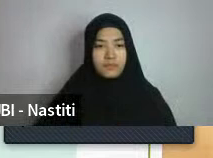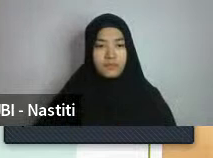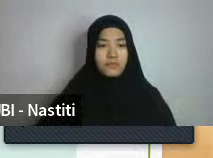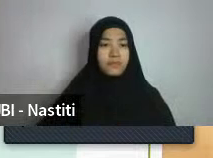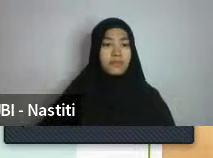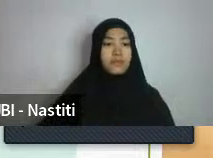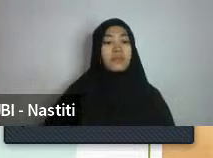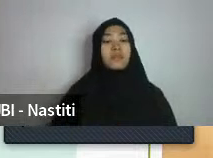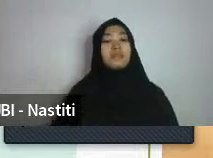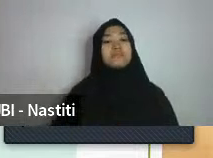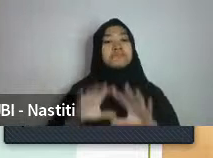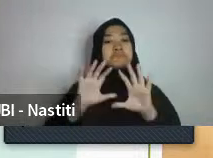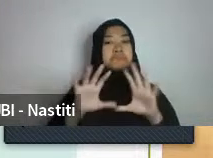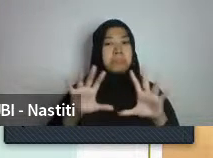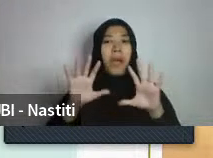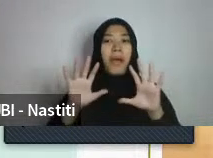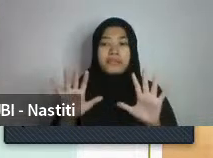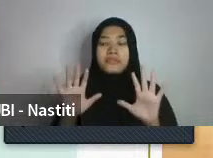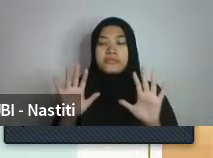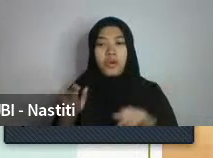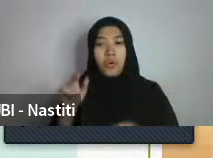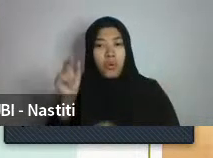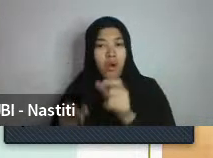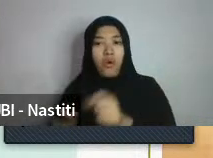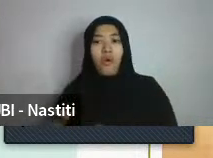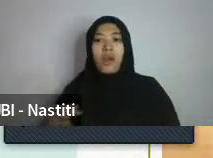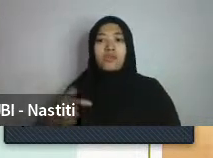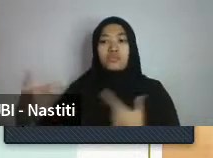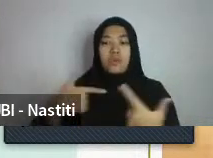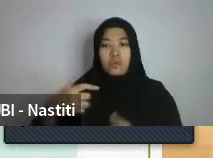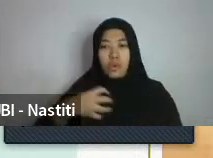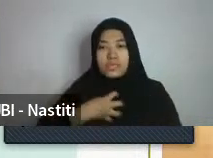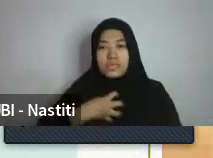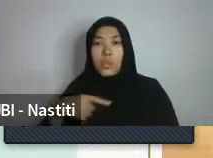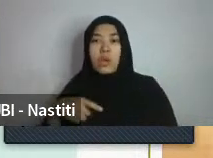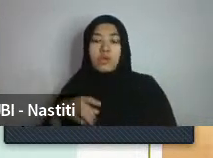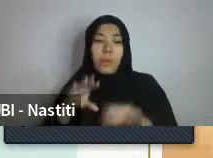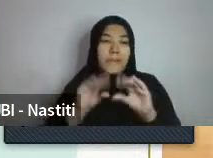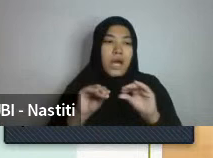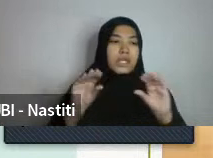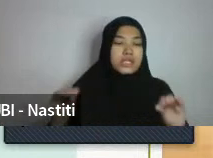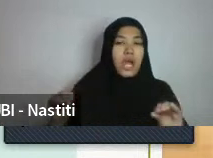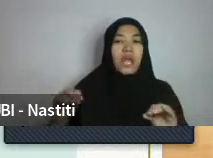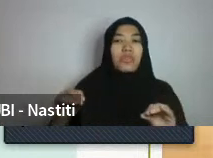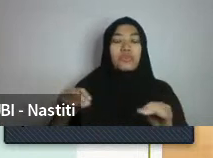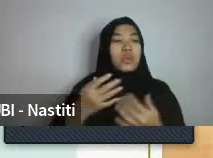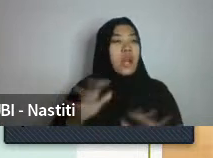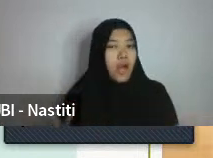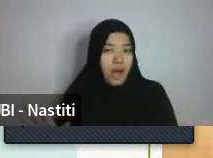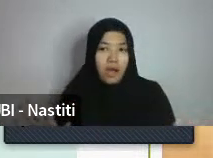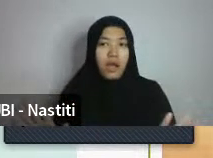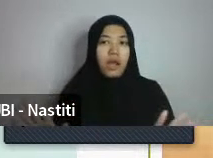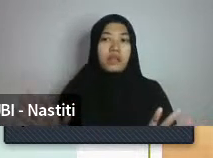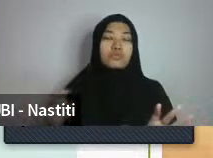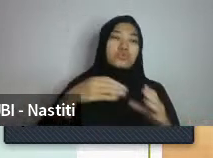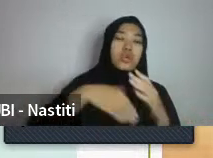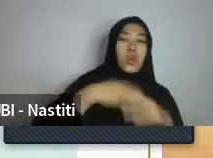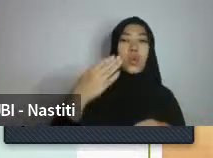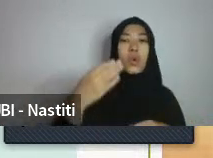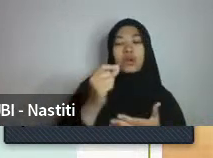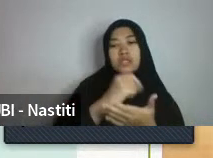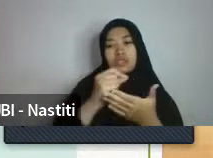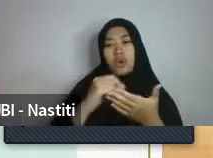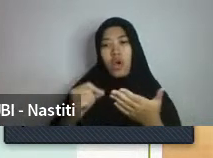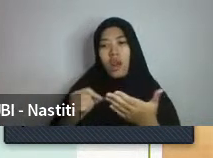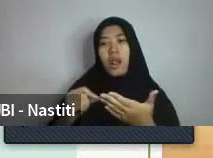diberhentikan dari pekerjaan, diceraikan pasangan, ini juga ada ya, banyak kasus-kasus seperti ini, ditelantarkan